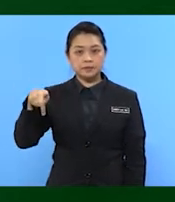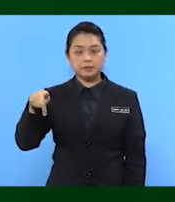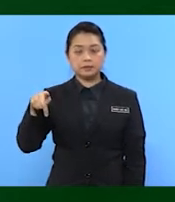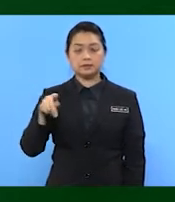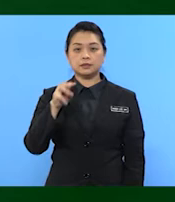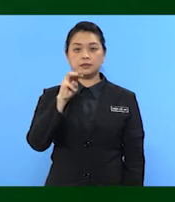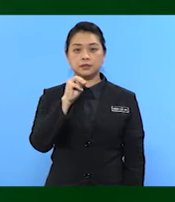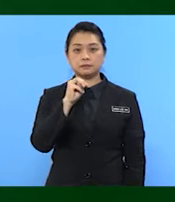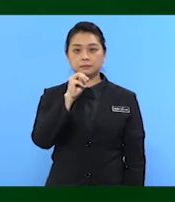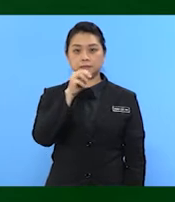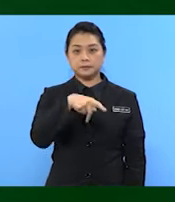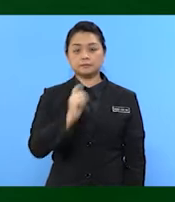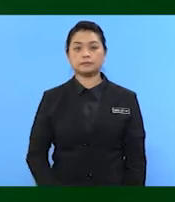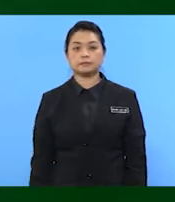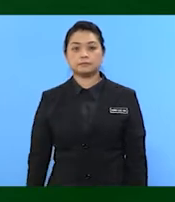kepada MP.